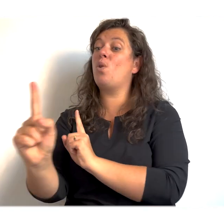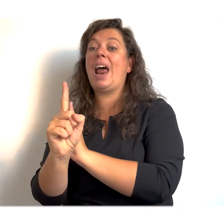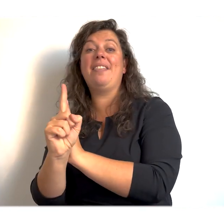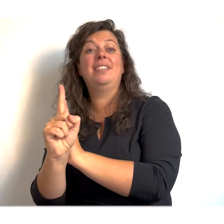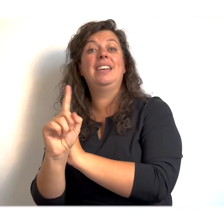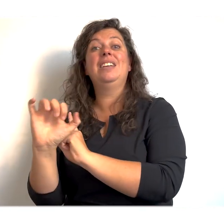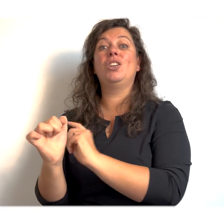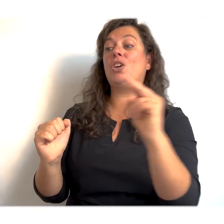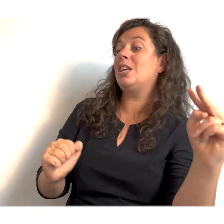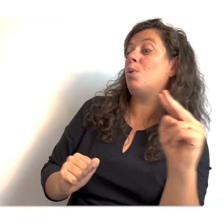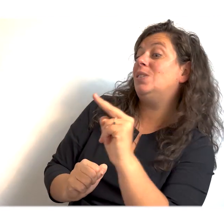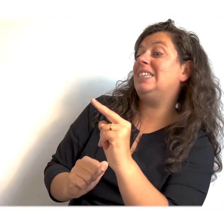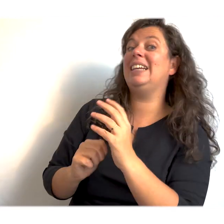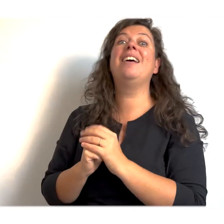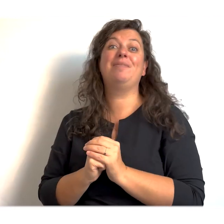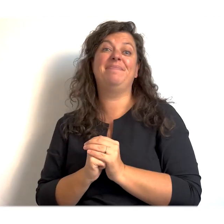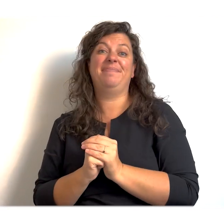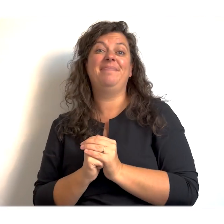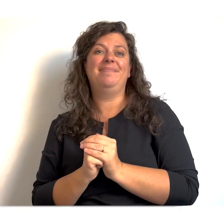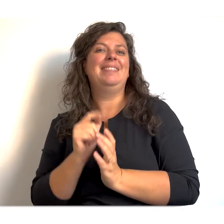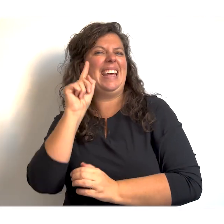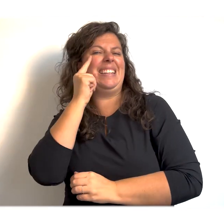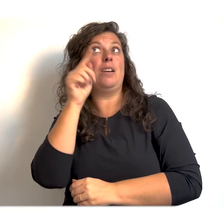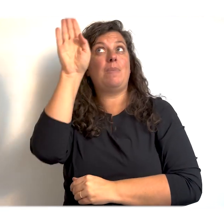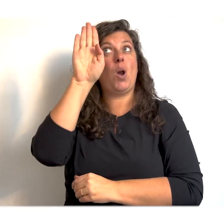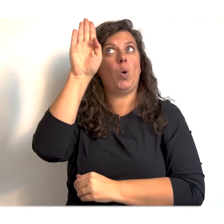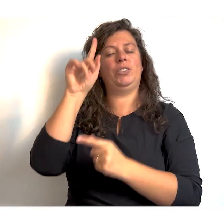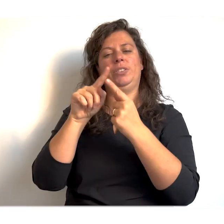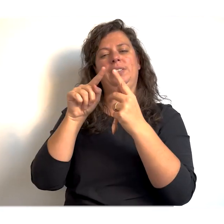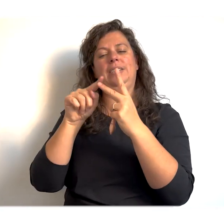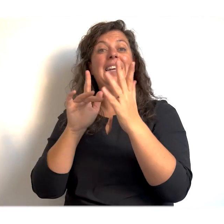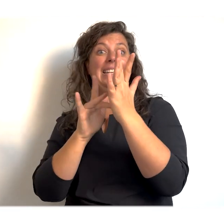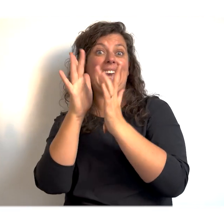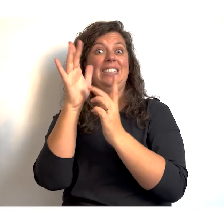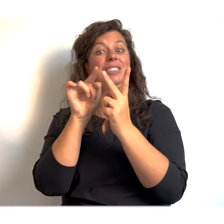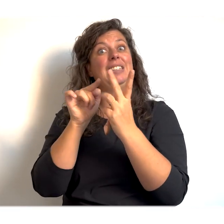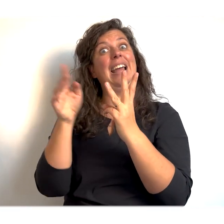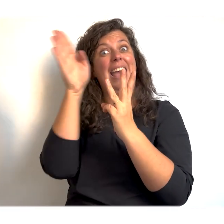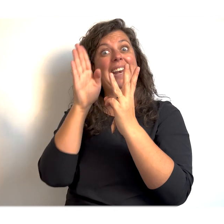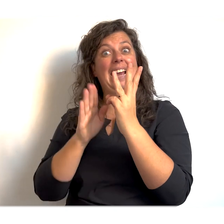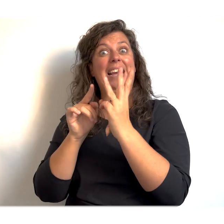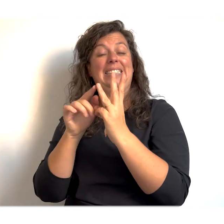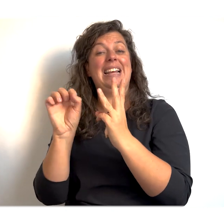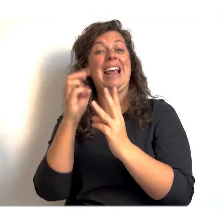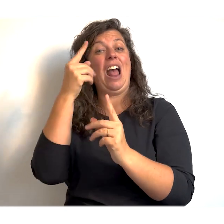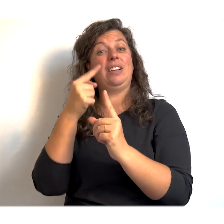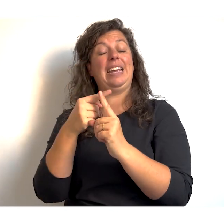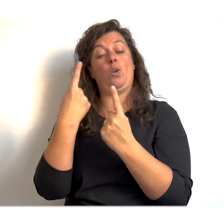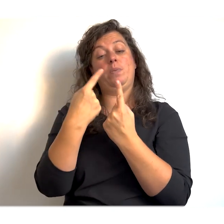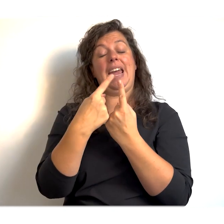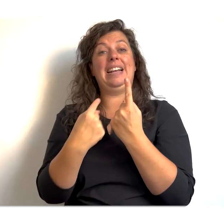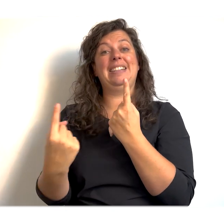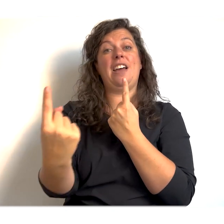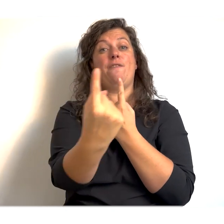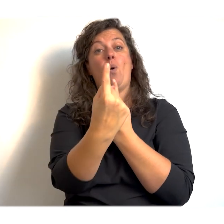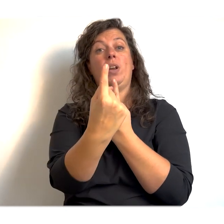goed te zien. Ik denk dat dat eigenlijk net zo is als bij God, Jezus en de Heilige Geest. Steeds komt er eentje net iets meer naar voren en